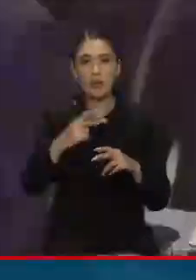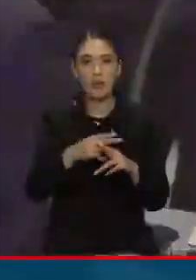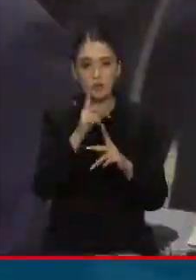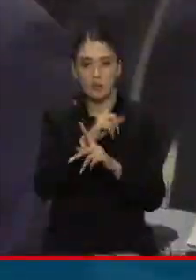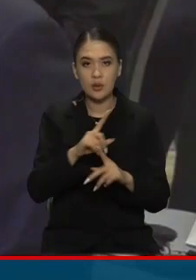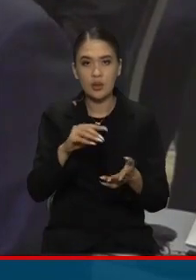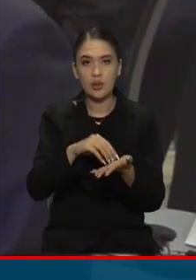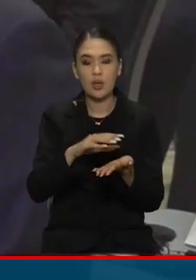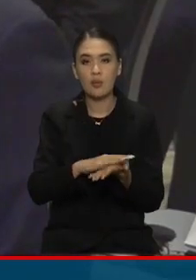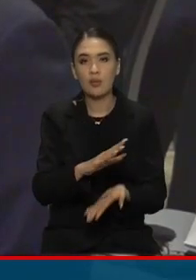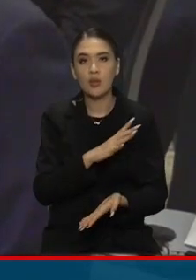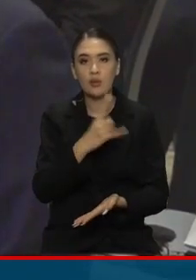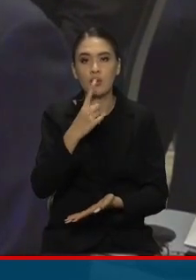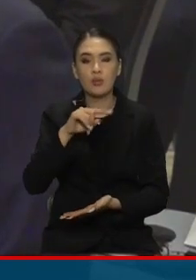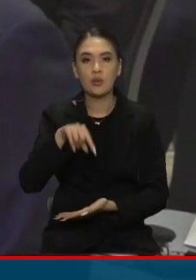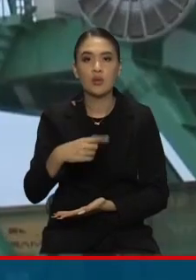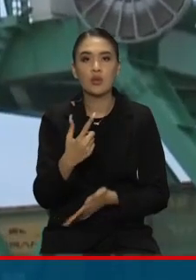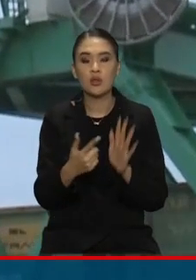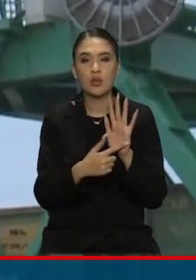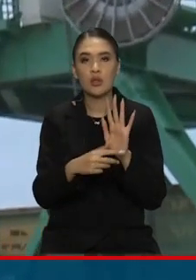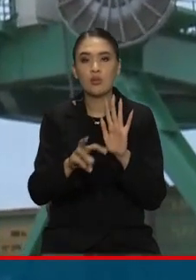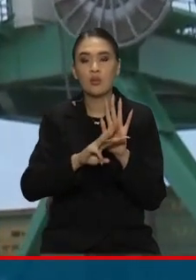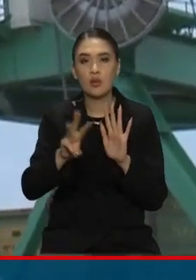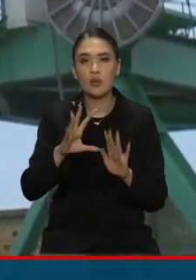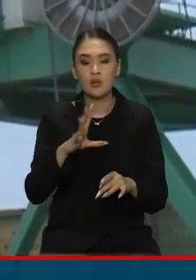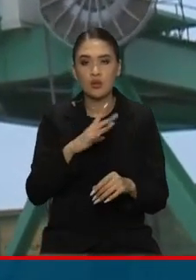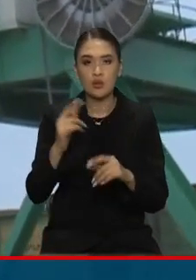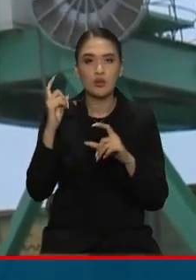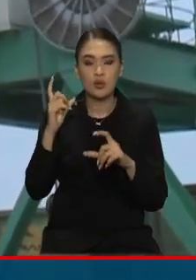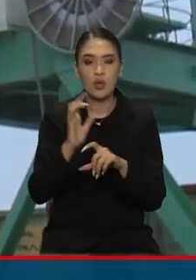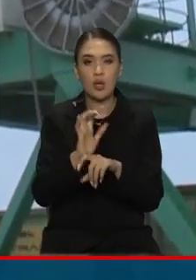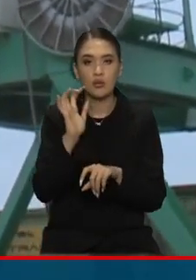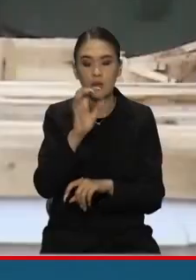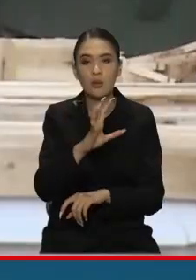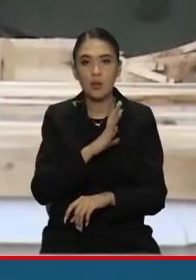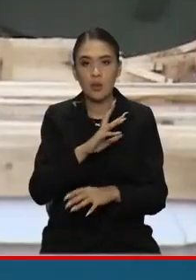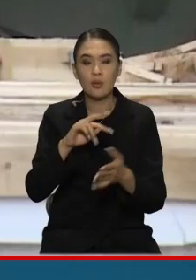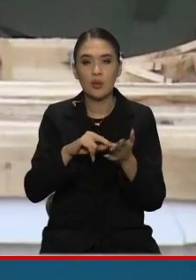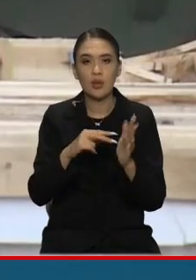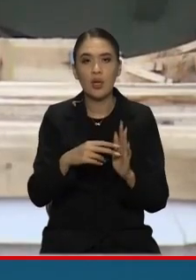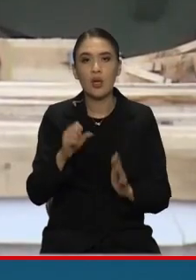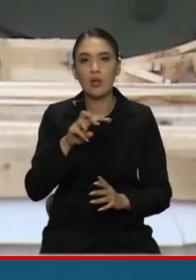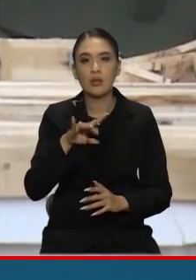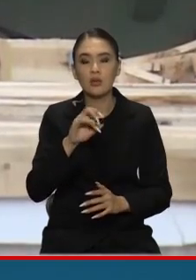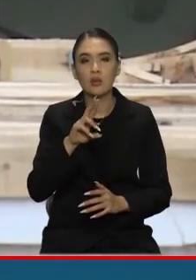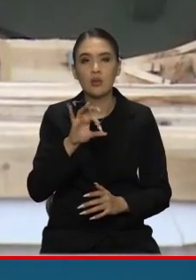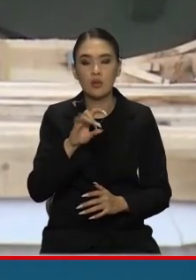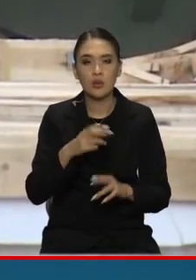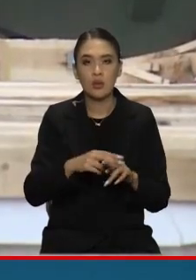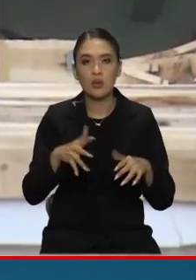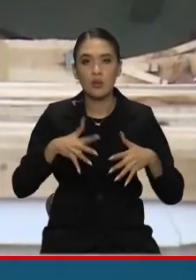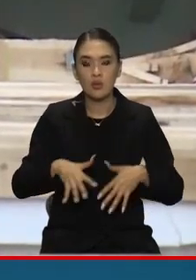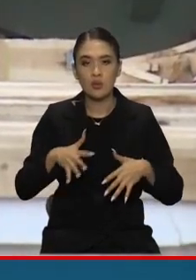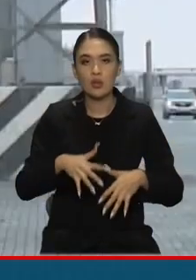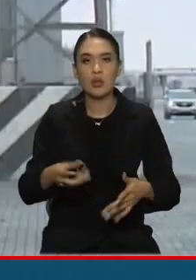басынан шойын жолмен 1,7 миллион тонна жүк тасымалданған. Сондай-ақ халықаралық бағдар бойынша Алтынкөл темір жол станциясынан Грузия су айлағына